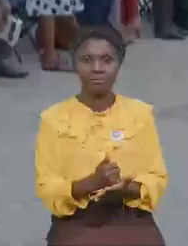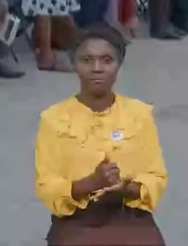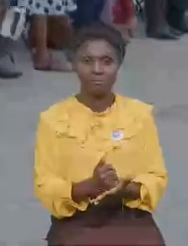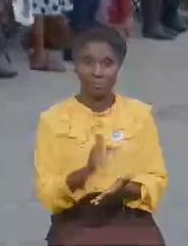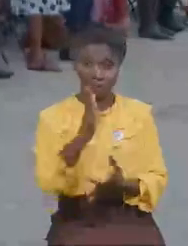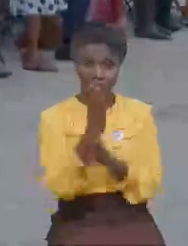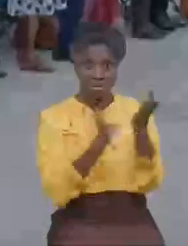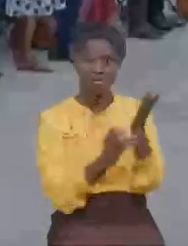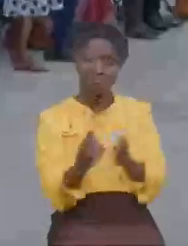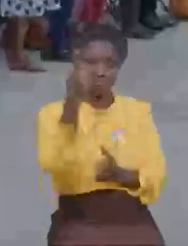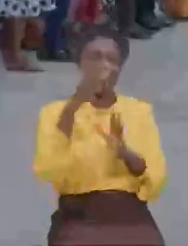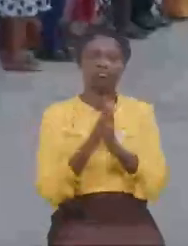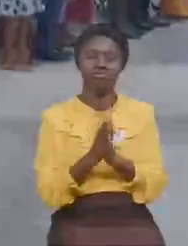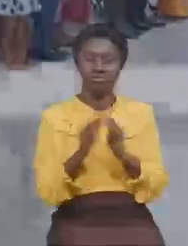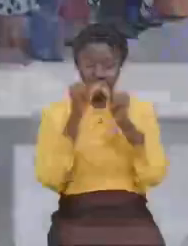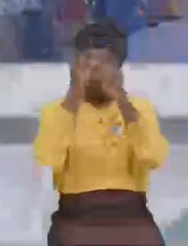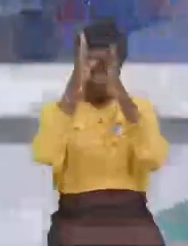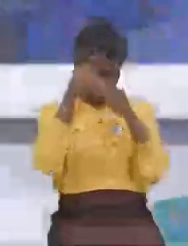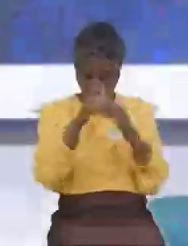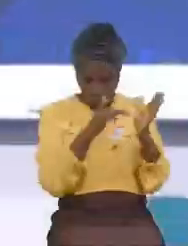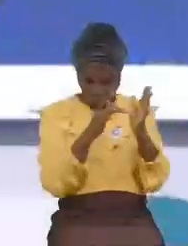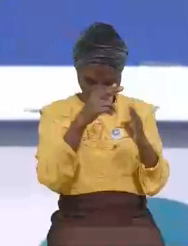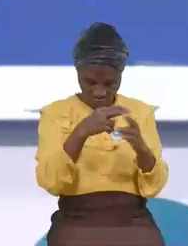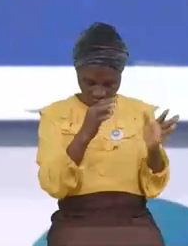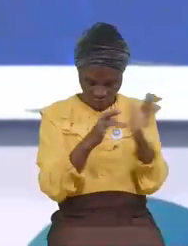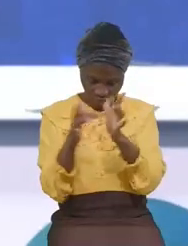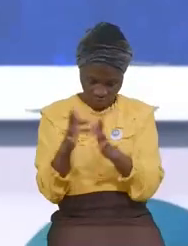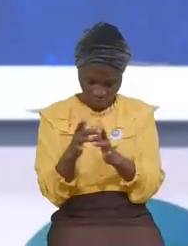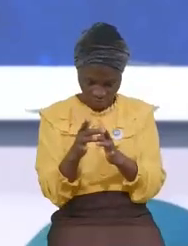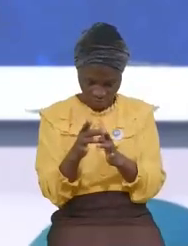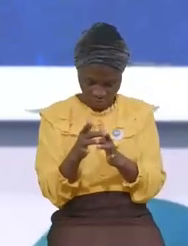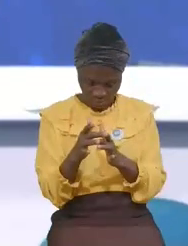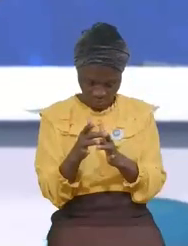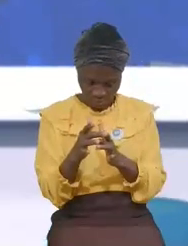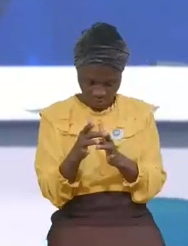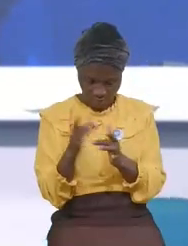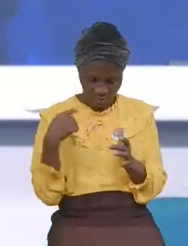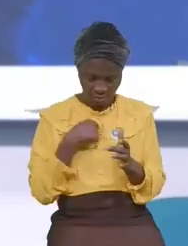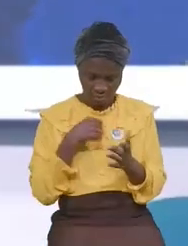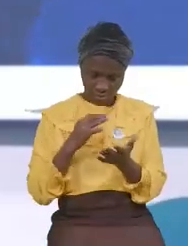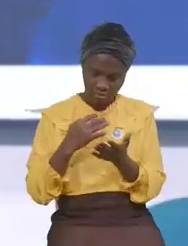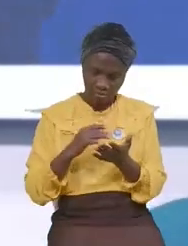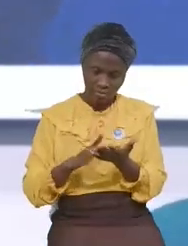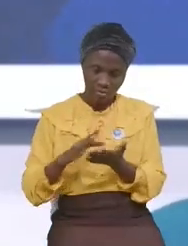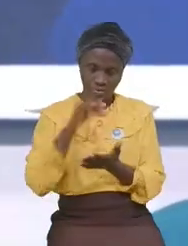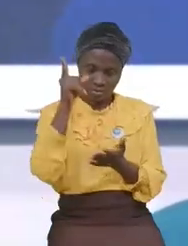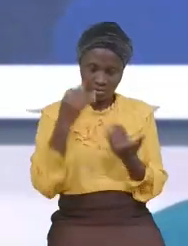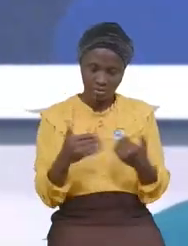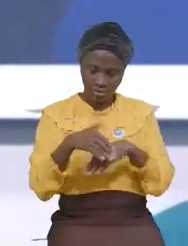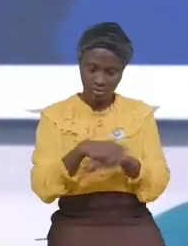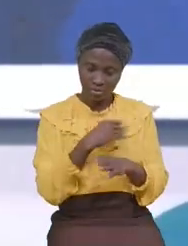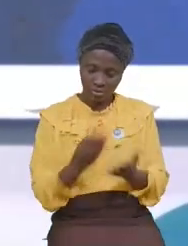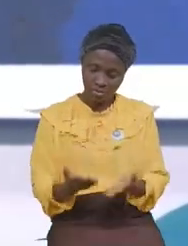mains là. Père, au nom de Jésus-Christ, nous te glorifions ce soir,